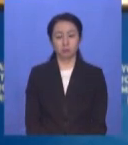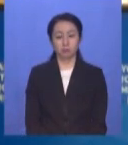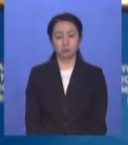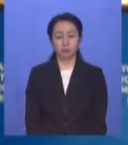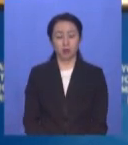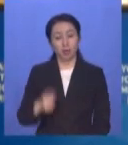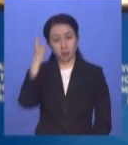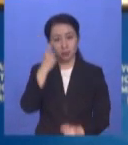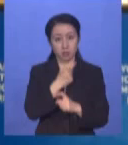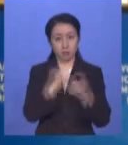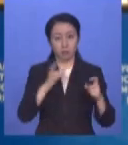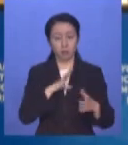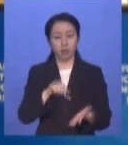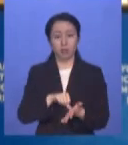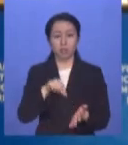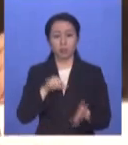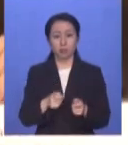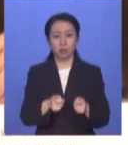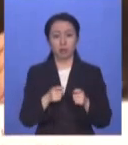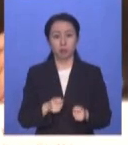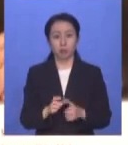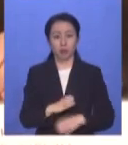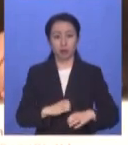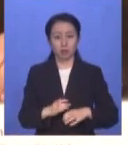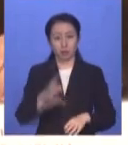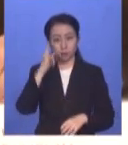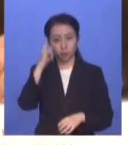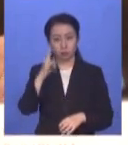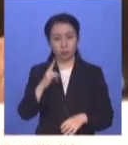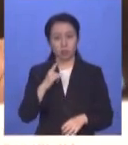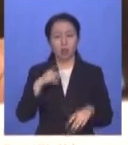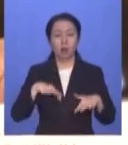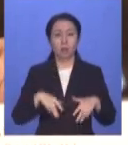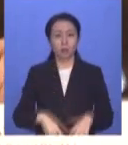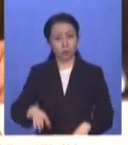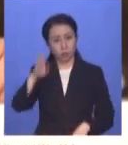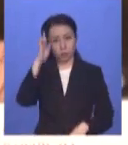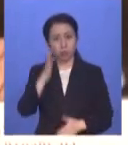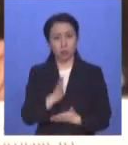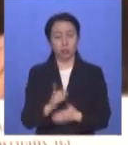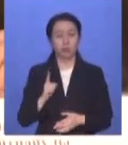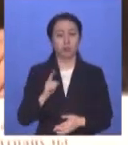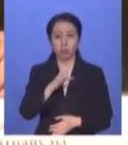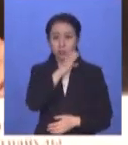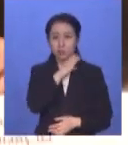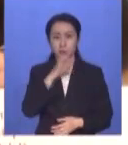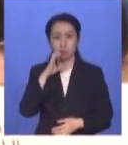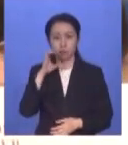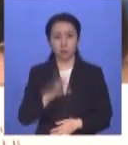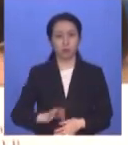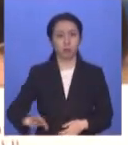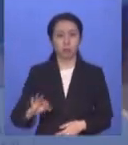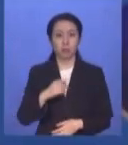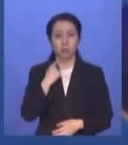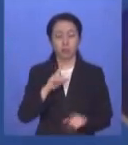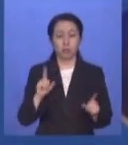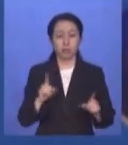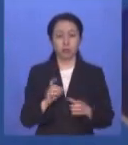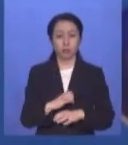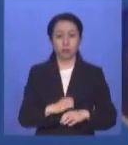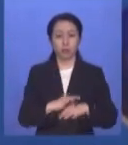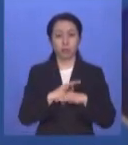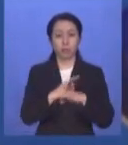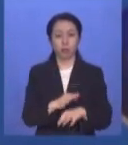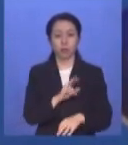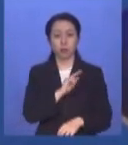С информацией выступил представитель департамента агентства Республики Казахстан по делам государственной службы по Северо-Казахстанской области. Он отметил, что ведомством